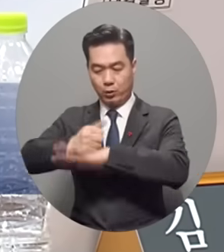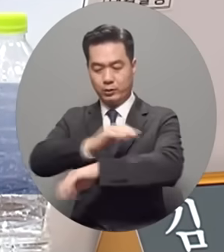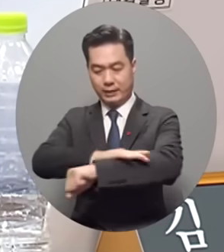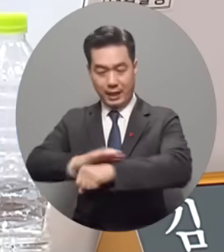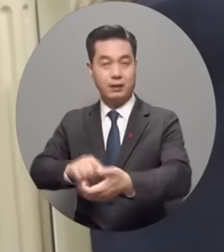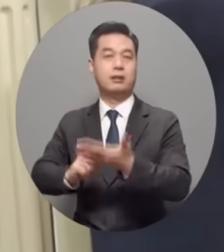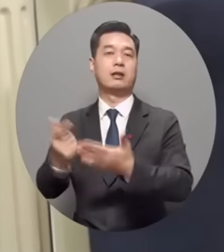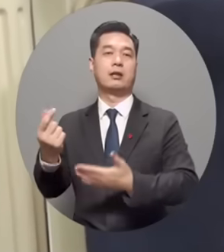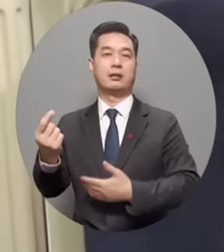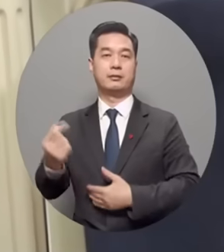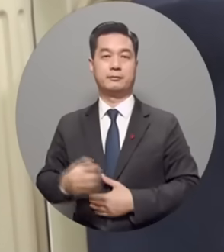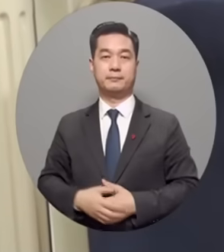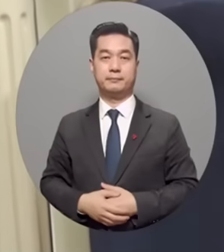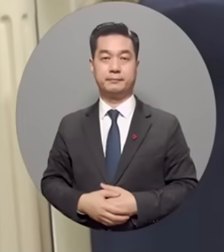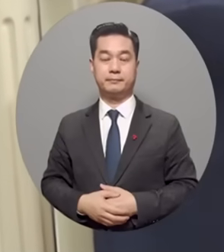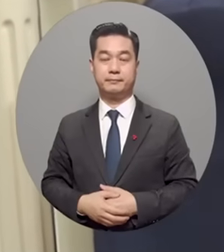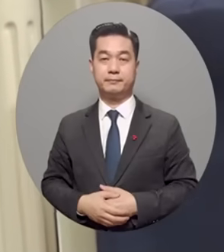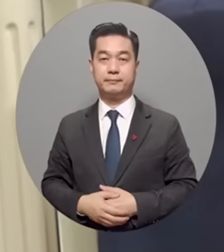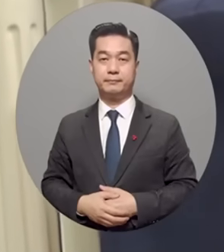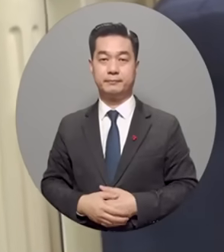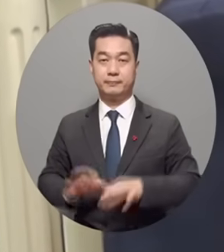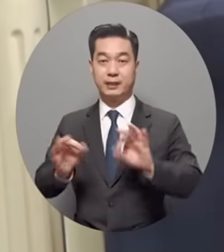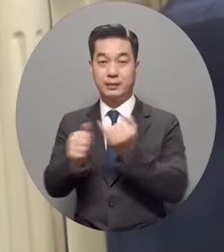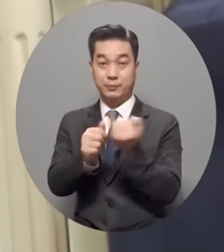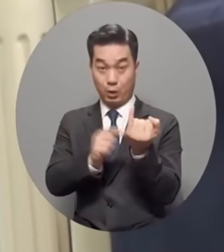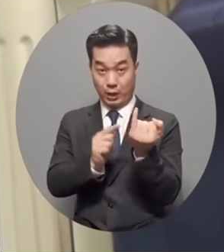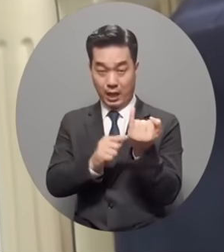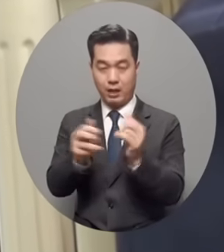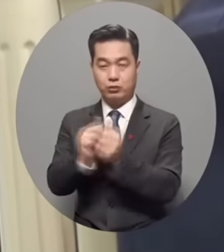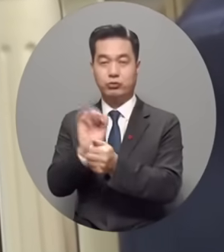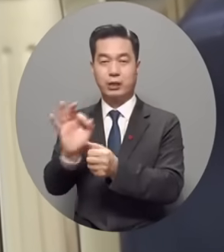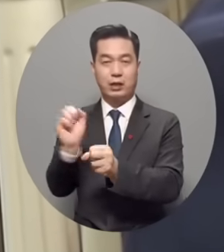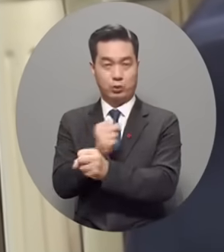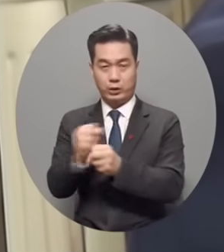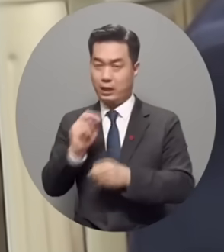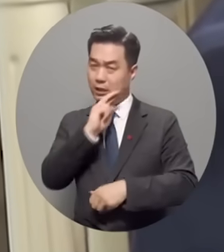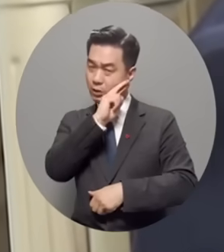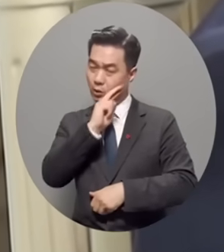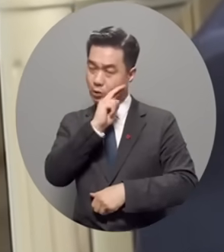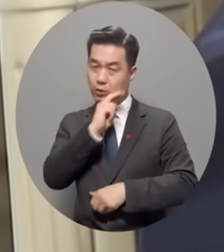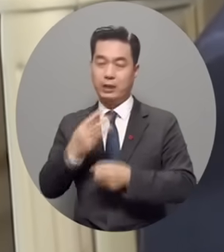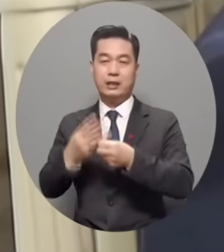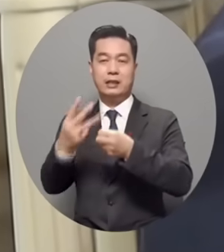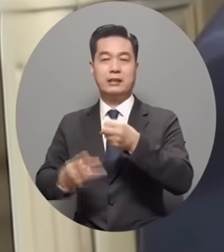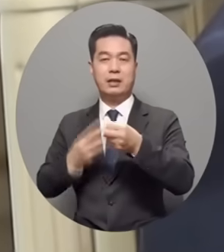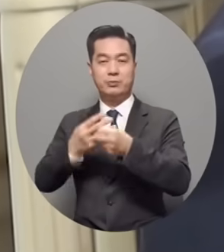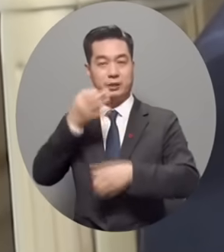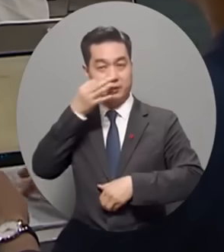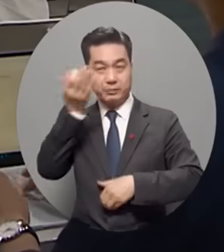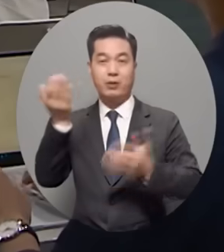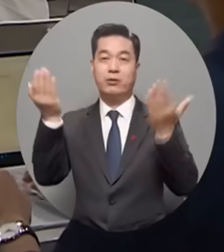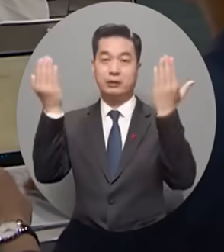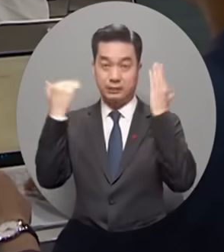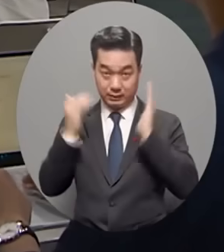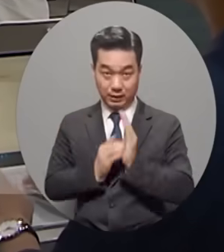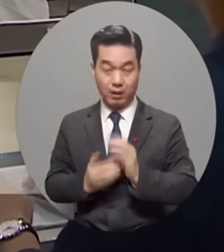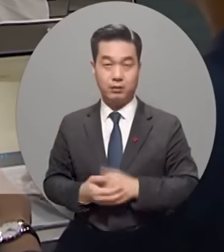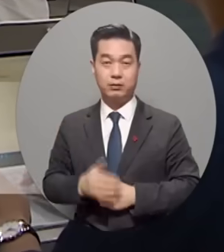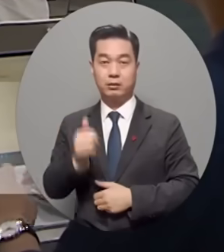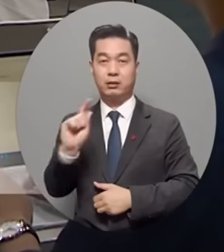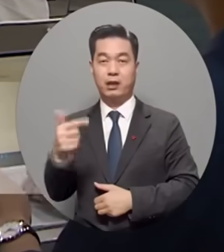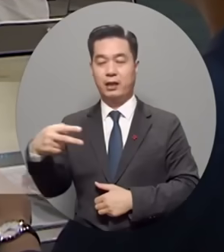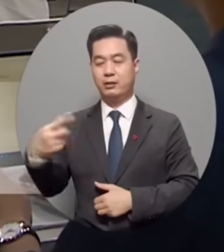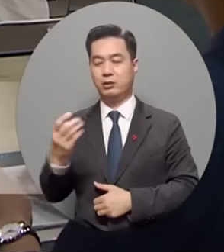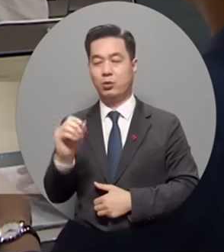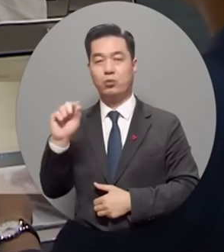것입니다. 김 여사의 주가 조작 연루 의혹이 불거진 지 3년 10개월이 지났습니다. 한동훈 전